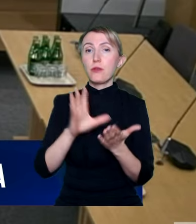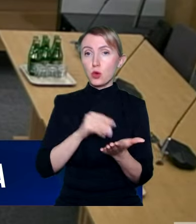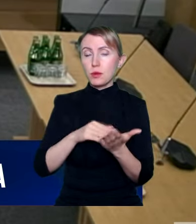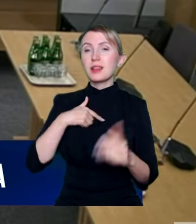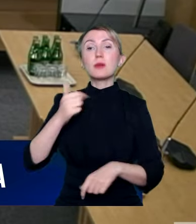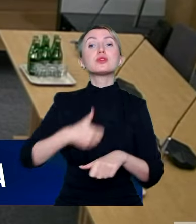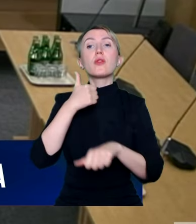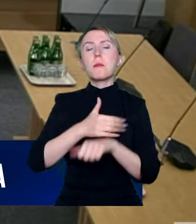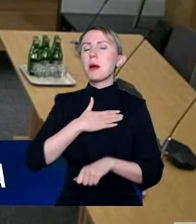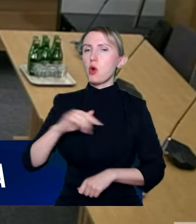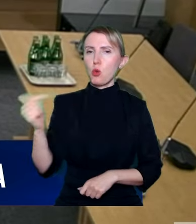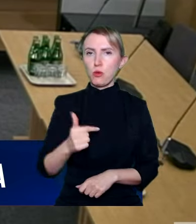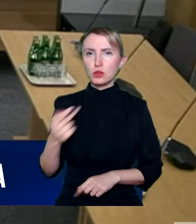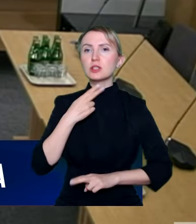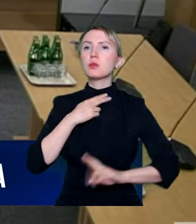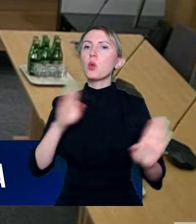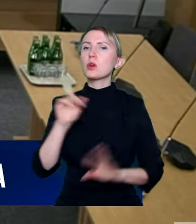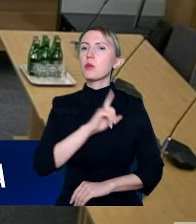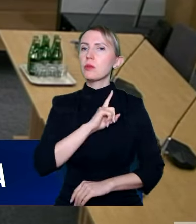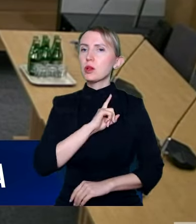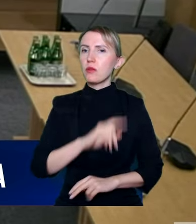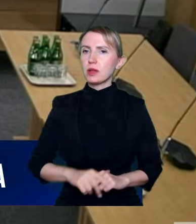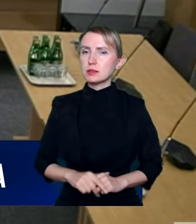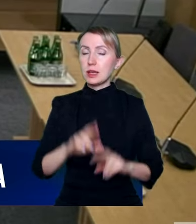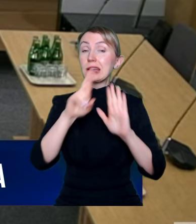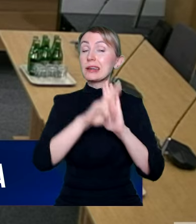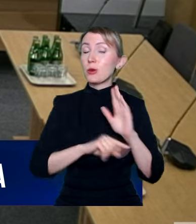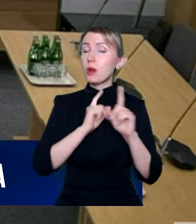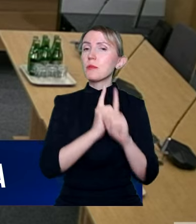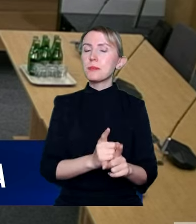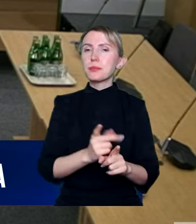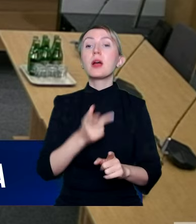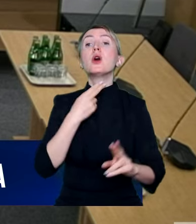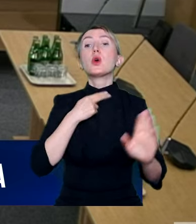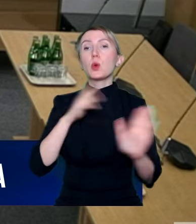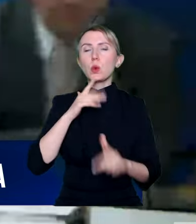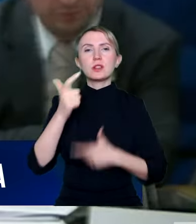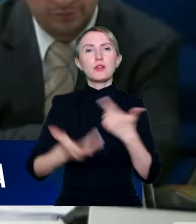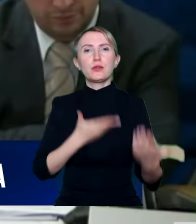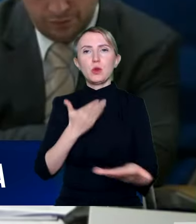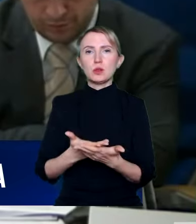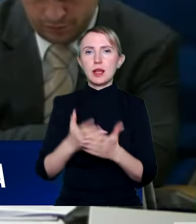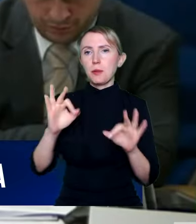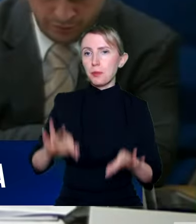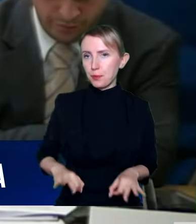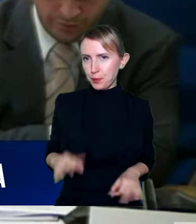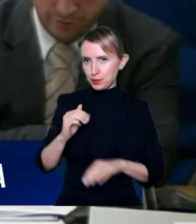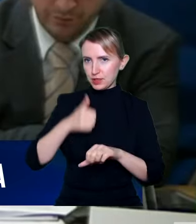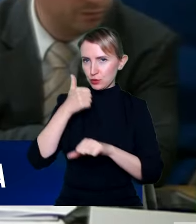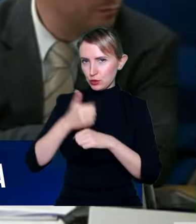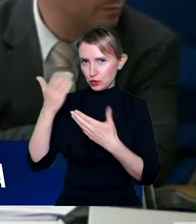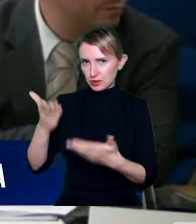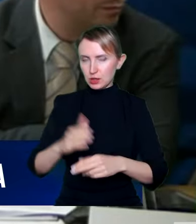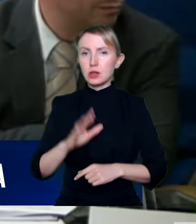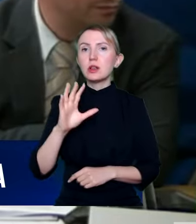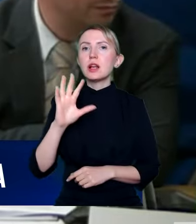jestem zobligowana do tego, żeby pilnować regulaminu. Bardzo proszę, poddaję pod głosowanie wniosek złożony przez pana przewodniczącego